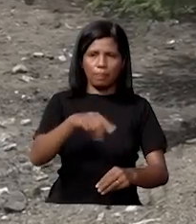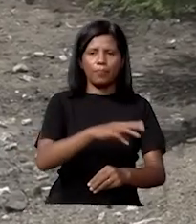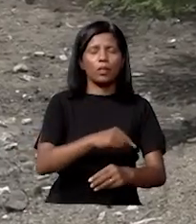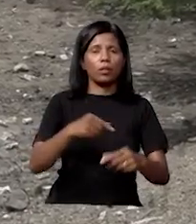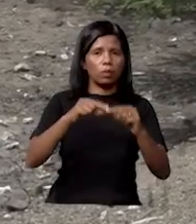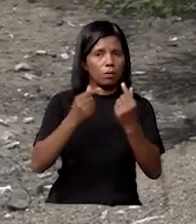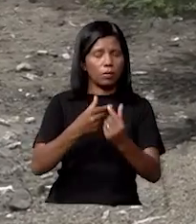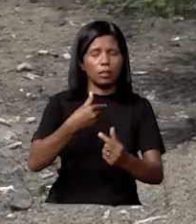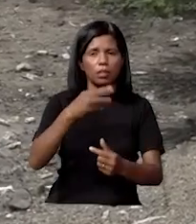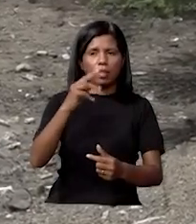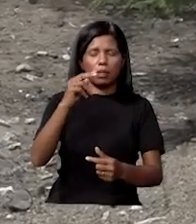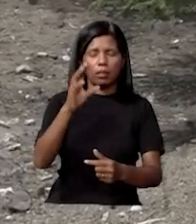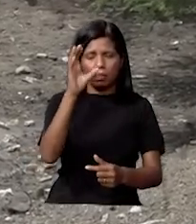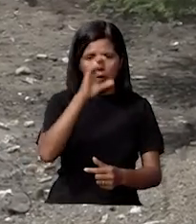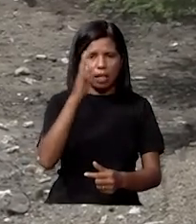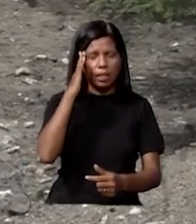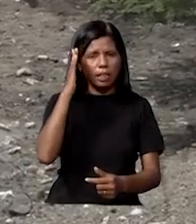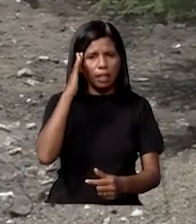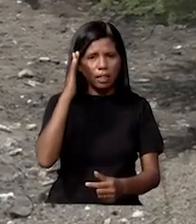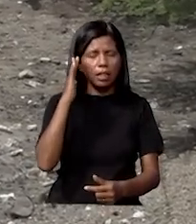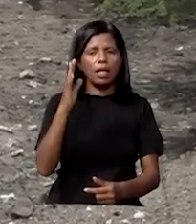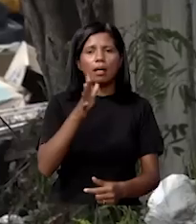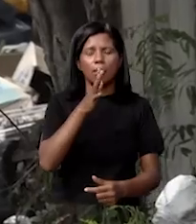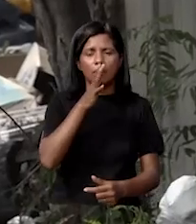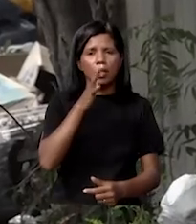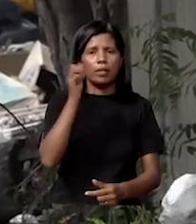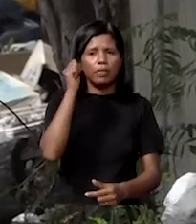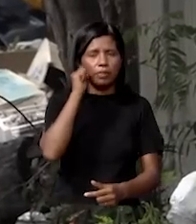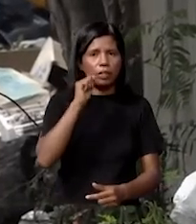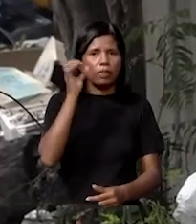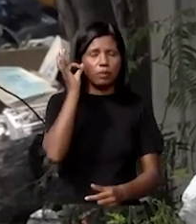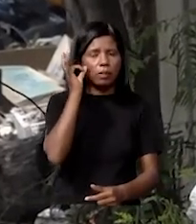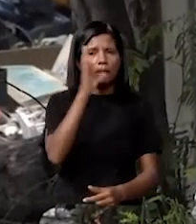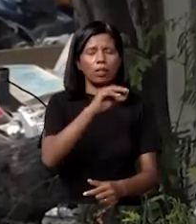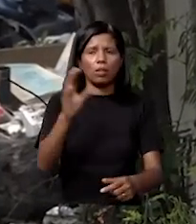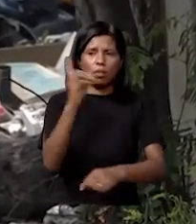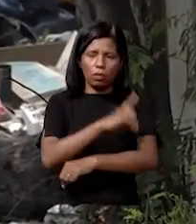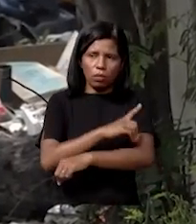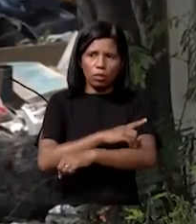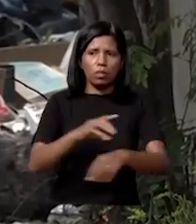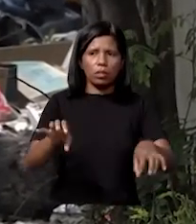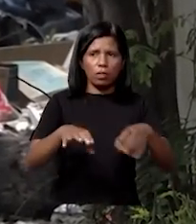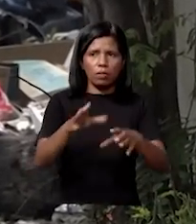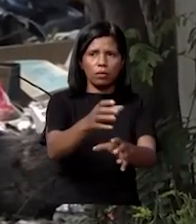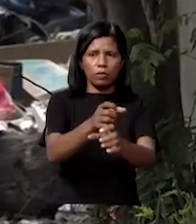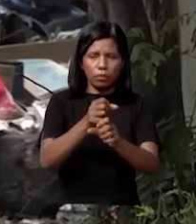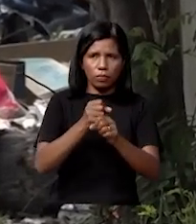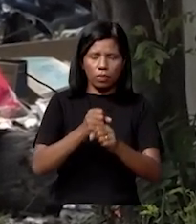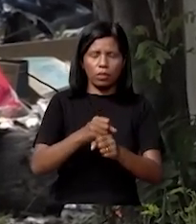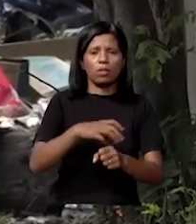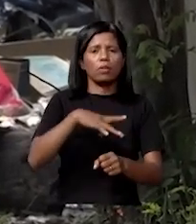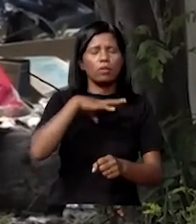Gemen identifica inan falu kida ne be lor loron tem que serviço li husi hililata